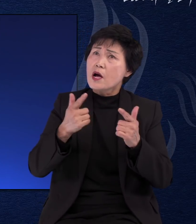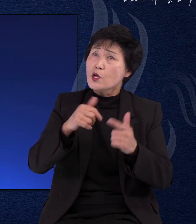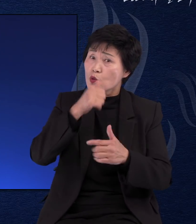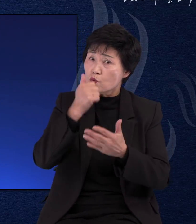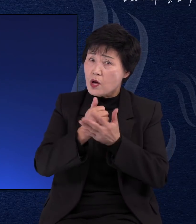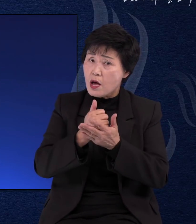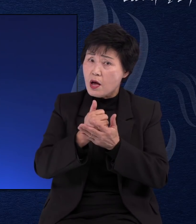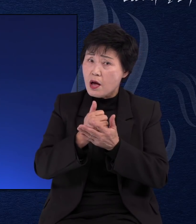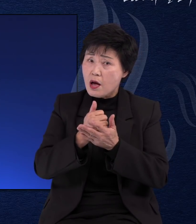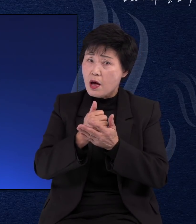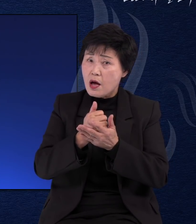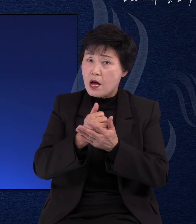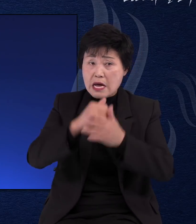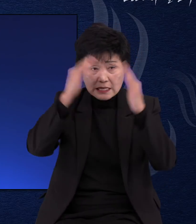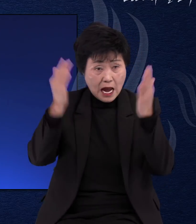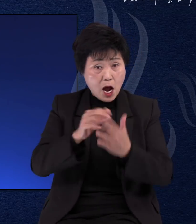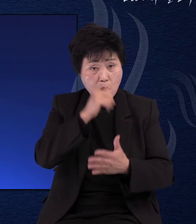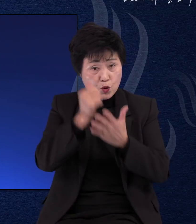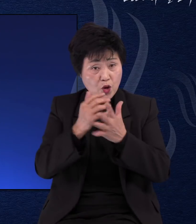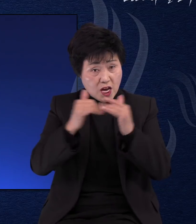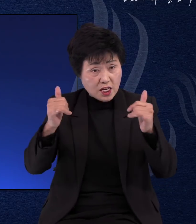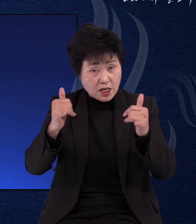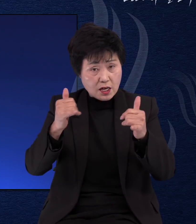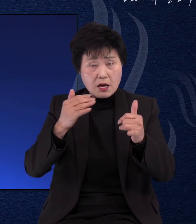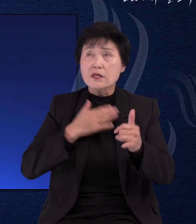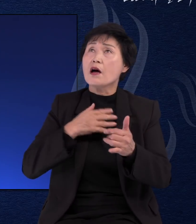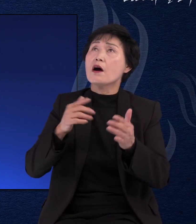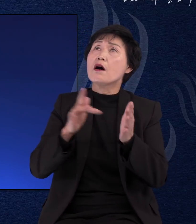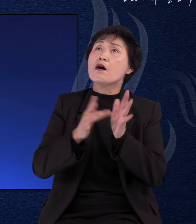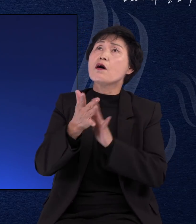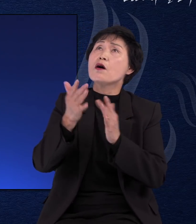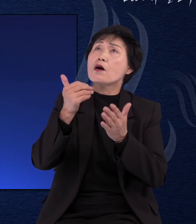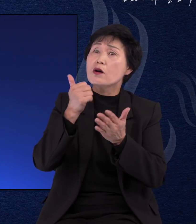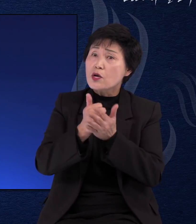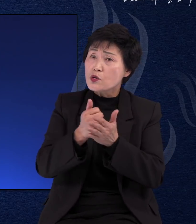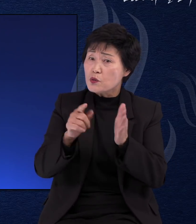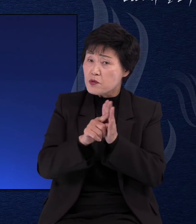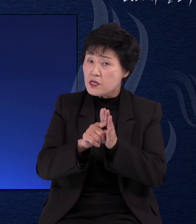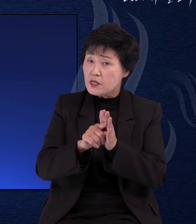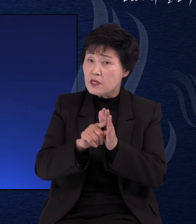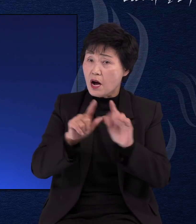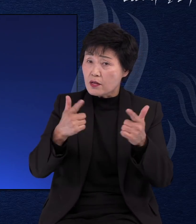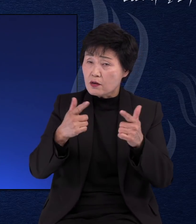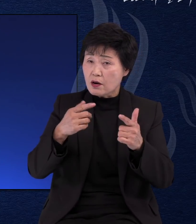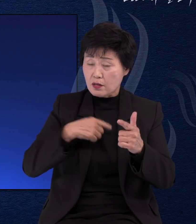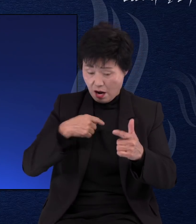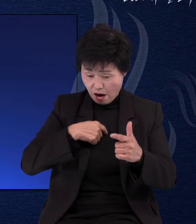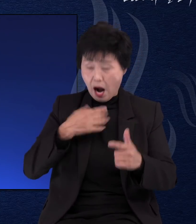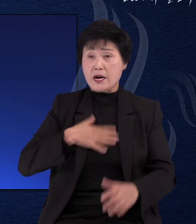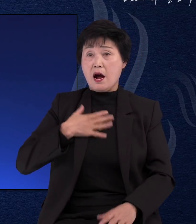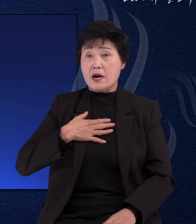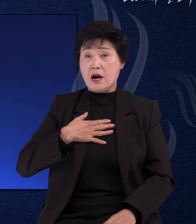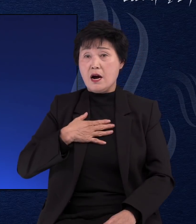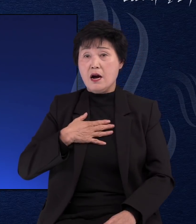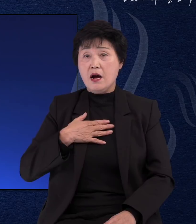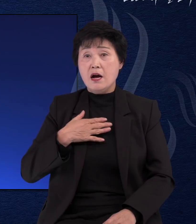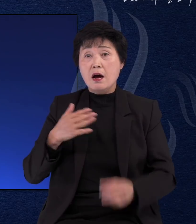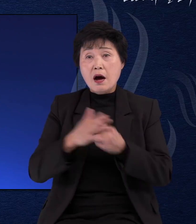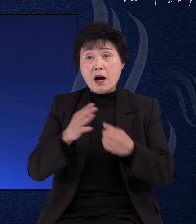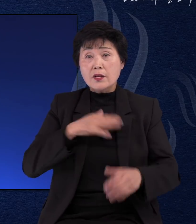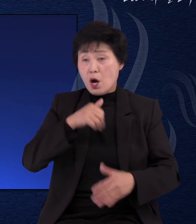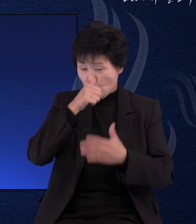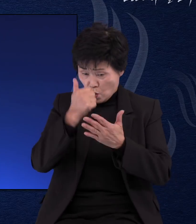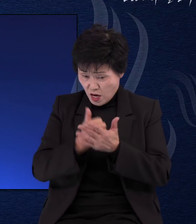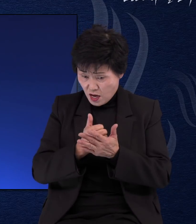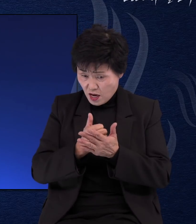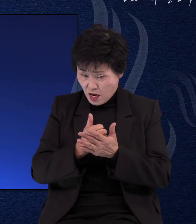있습니까? 누가 몰라도 내가 예수 안 믿은 건 내가 자신이 잘 아는데, 불신의 죄라는 건 빠져나갈 수 없는 내가 죄인이라는